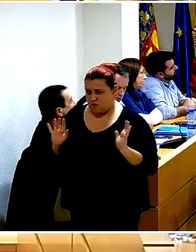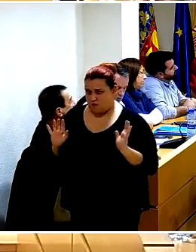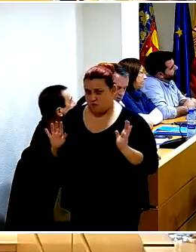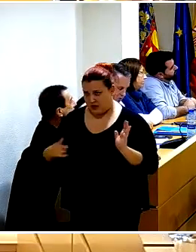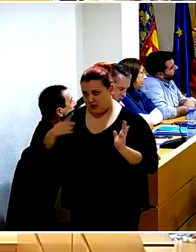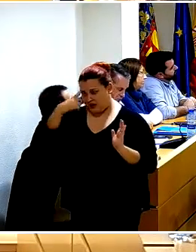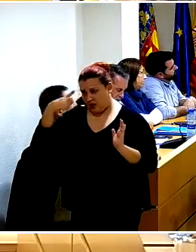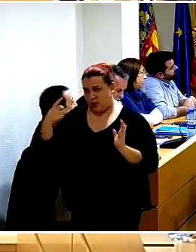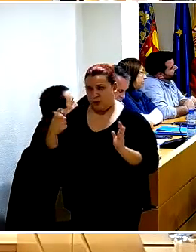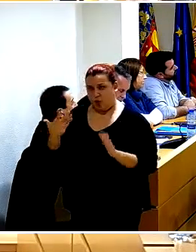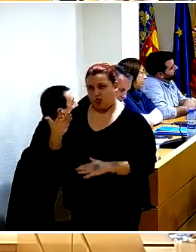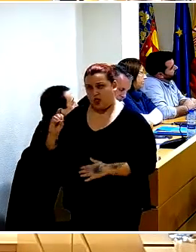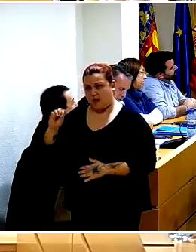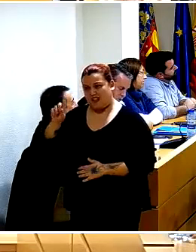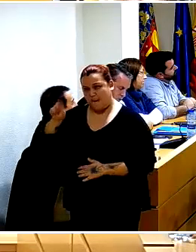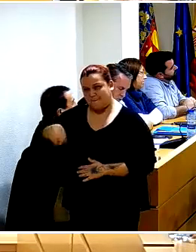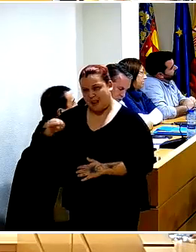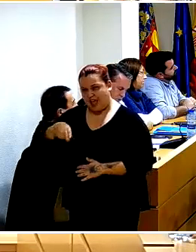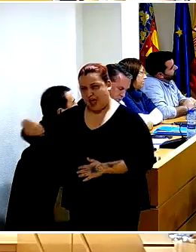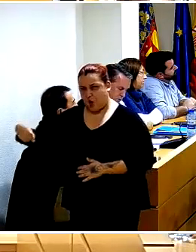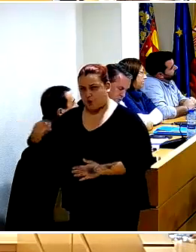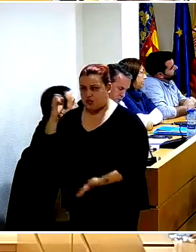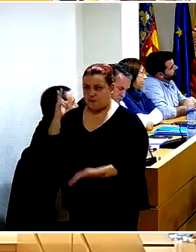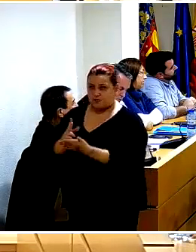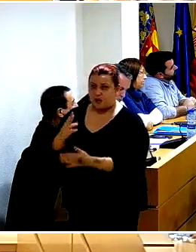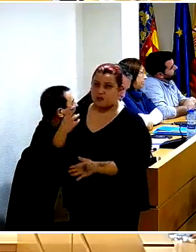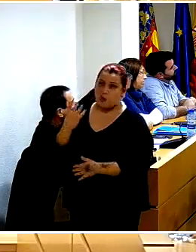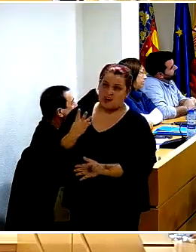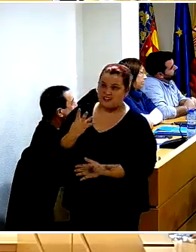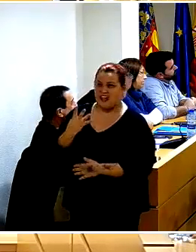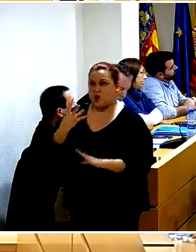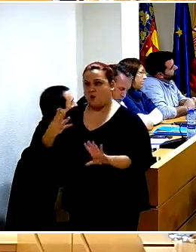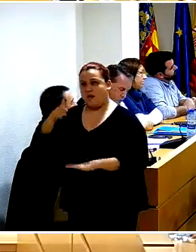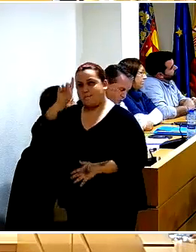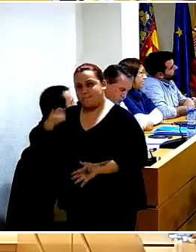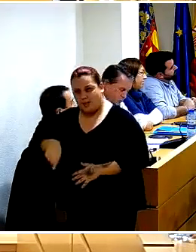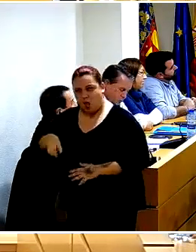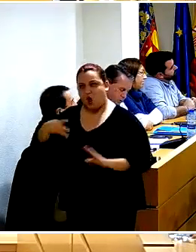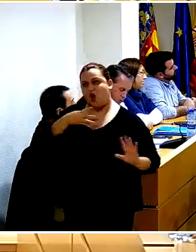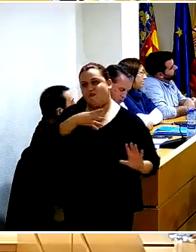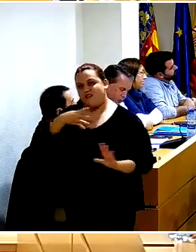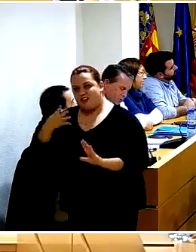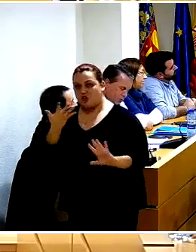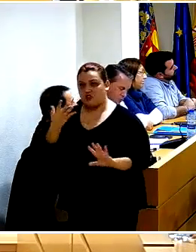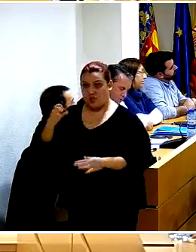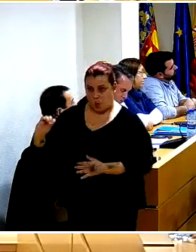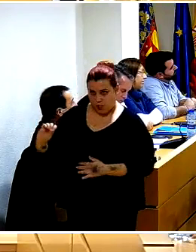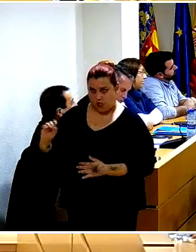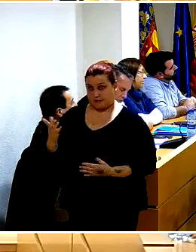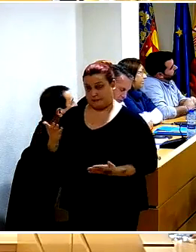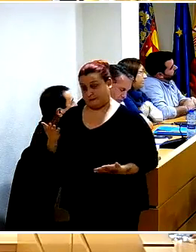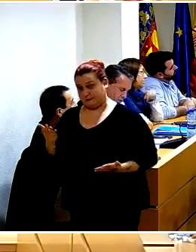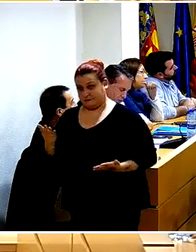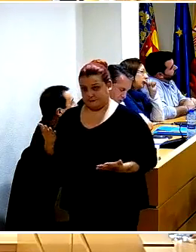algunes obres per 50.000 euros i les empreses pujaven per 49.950. Jo crec que això és més que sospitós, i nosaltres el que